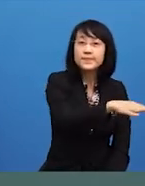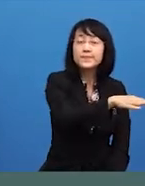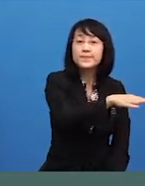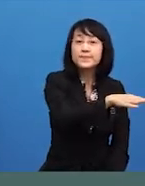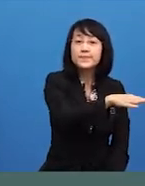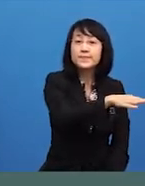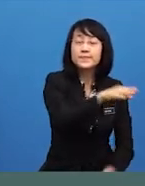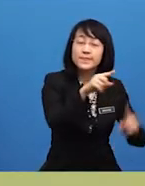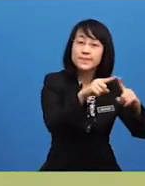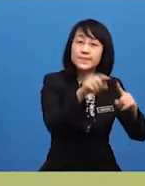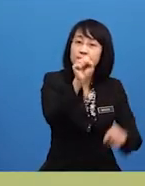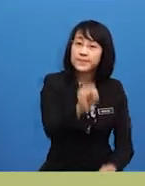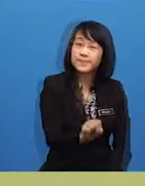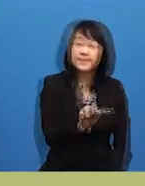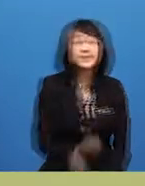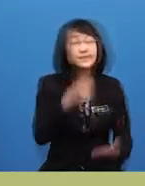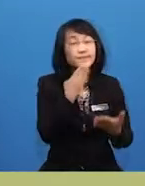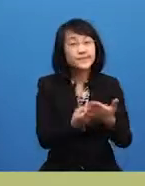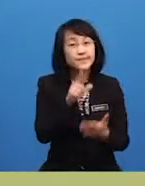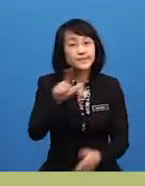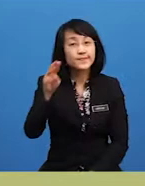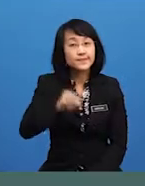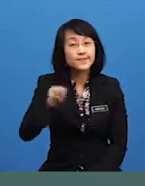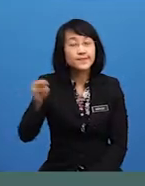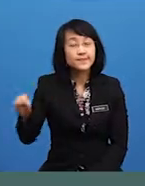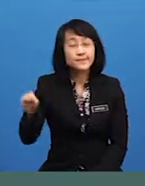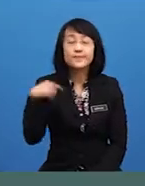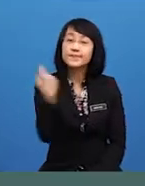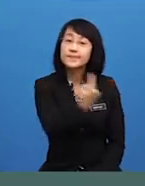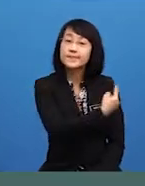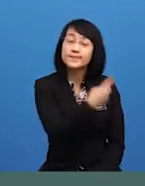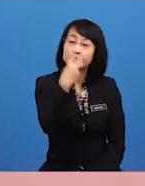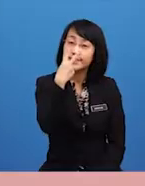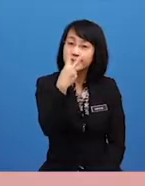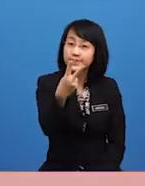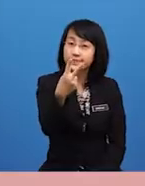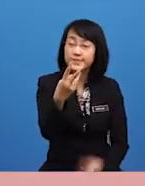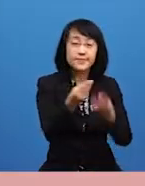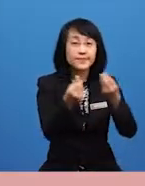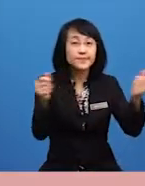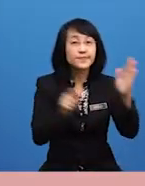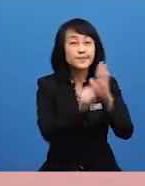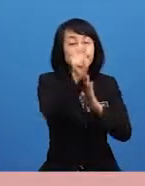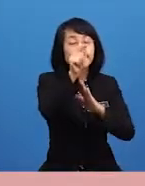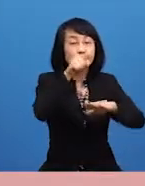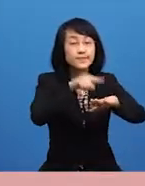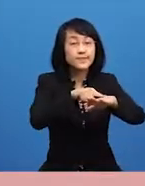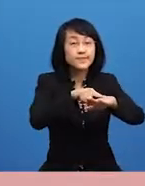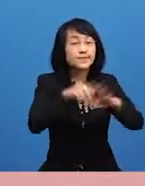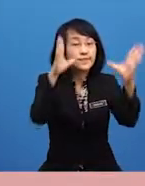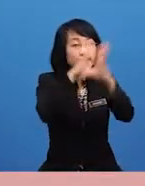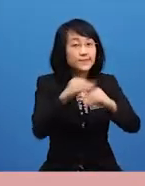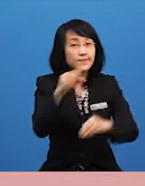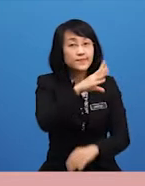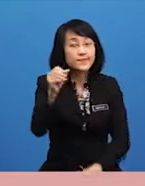ke selatan. Baiklah murid-murid, kita lihat pula tanah tinggi di Sarawak